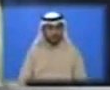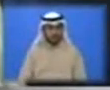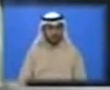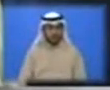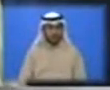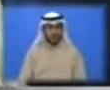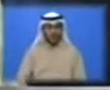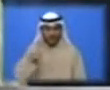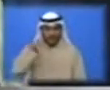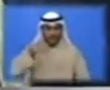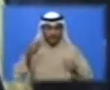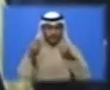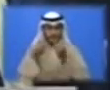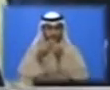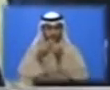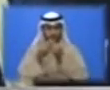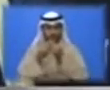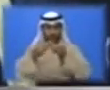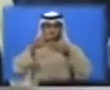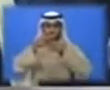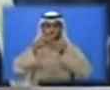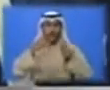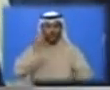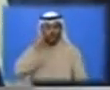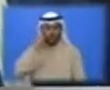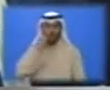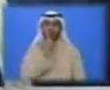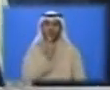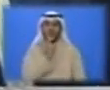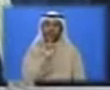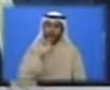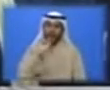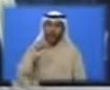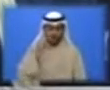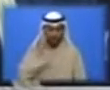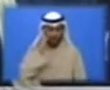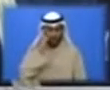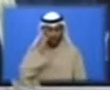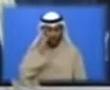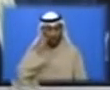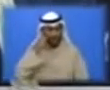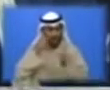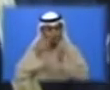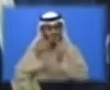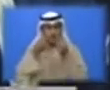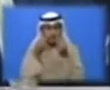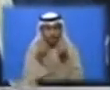العلاقات الثنائية بين الكويت وقطر علاقات لها خصوصية